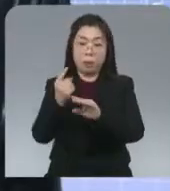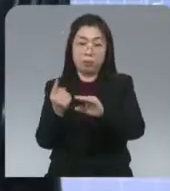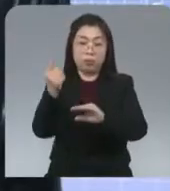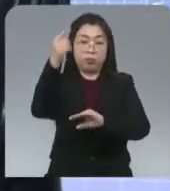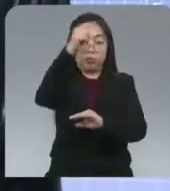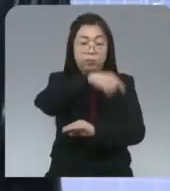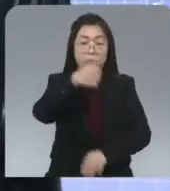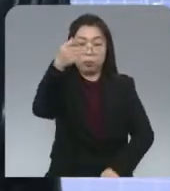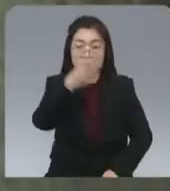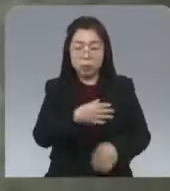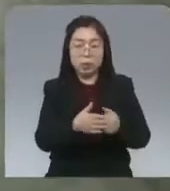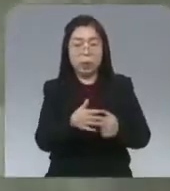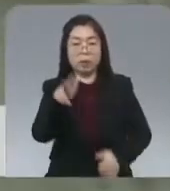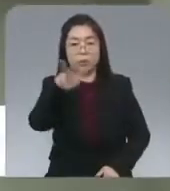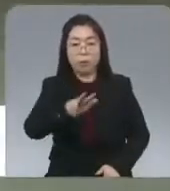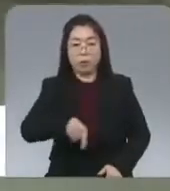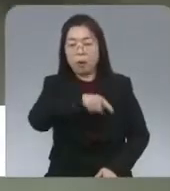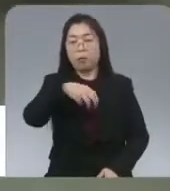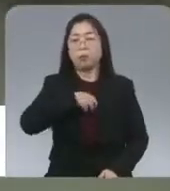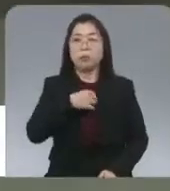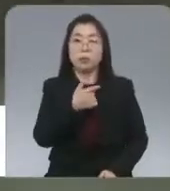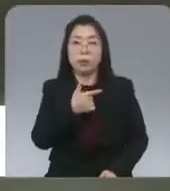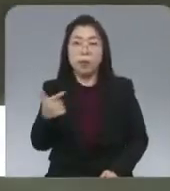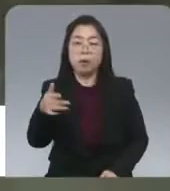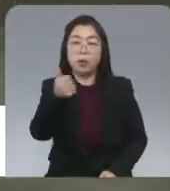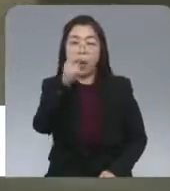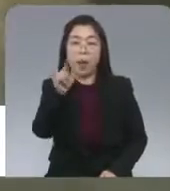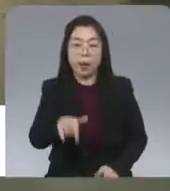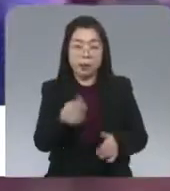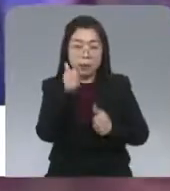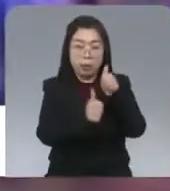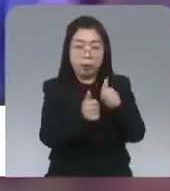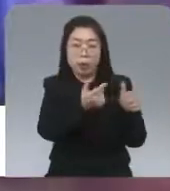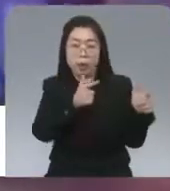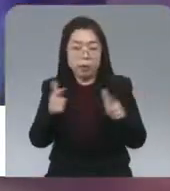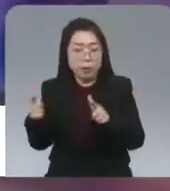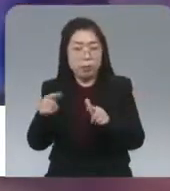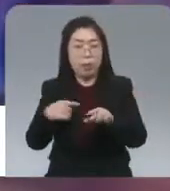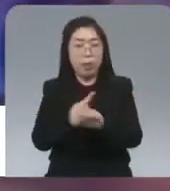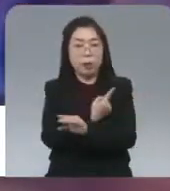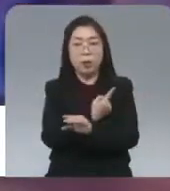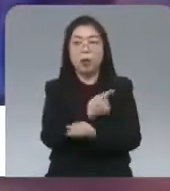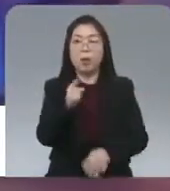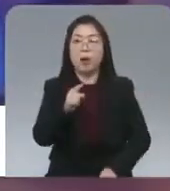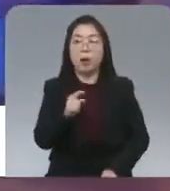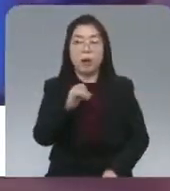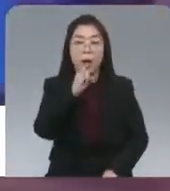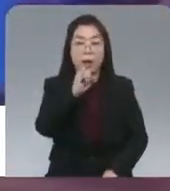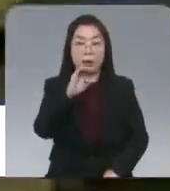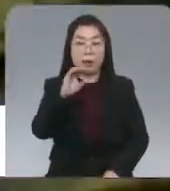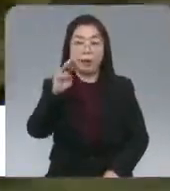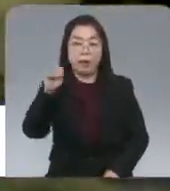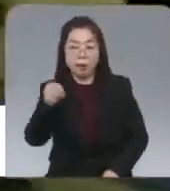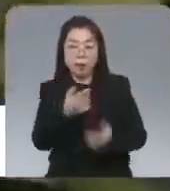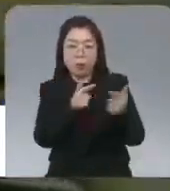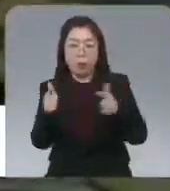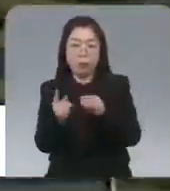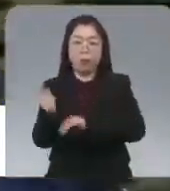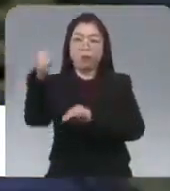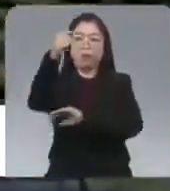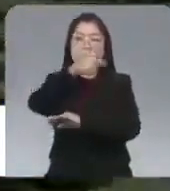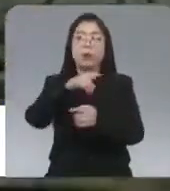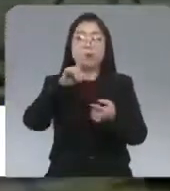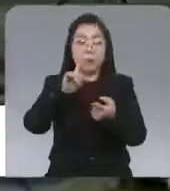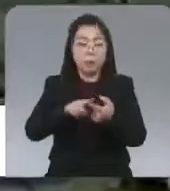vẻ như ngoài chuyện ba nước sẽ thảo luận về đối sách liên quan tới việc miền Bắc liên tiếp phóng tên lửa bộ sưu tang tên lửa đạn đạo tầm trung từ đầu năm khiến